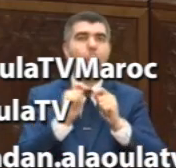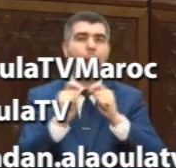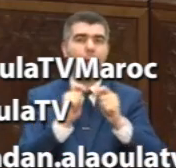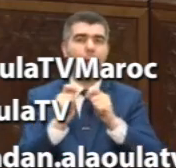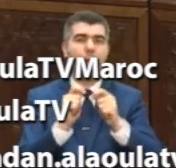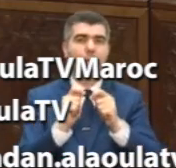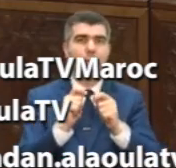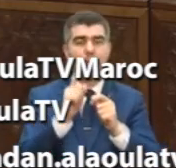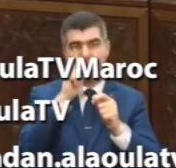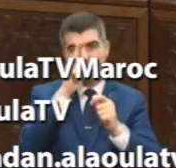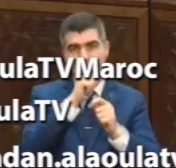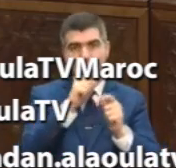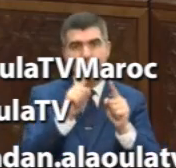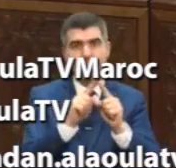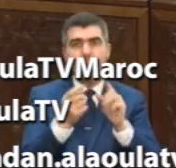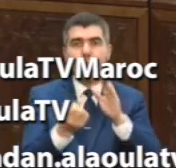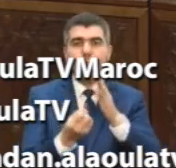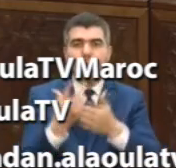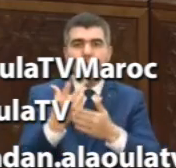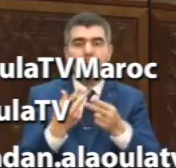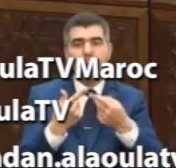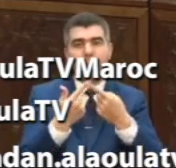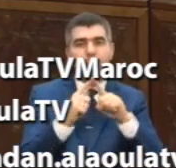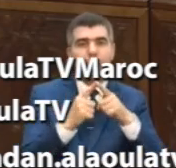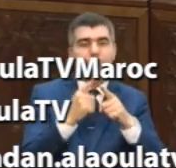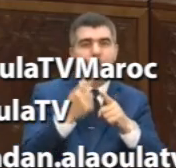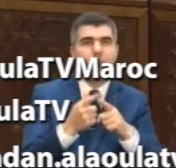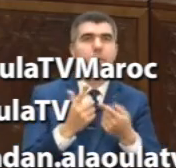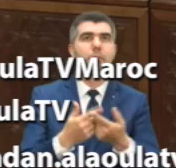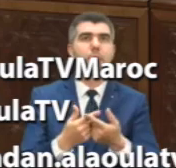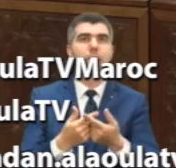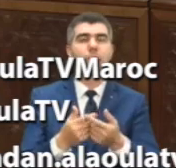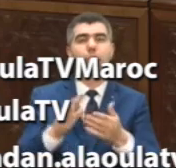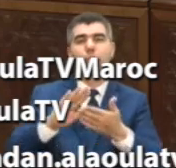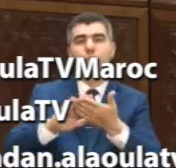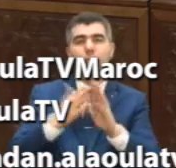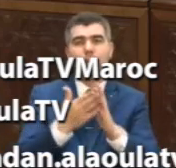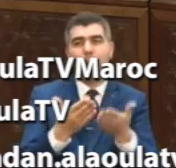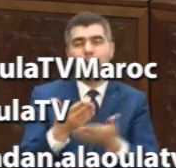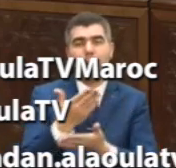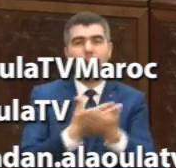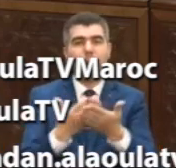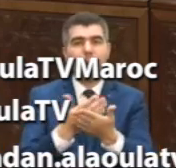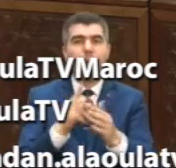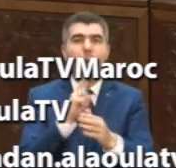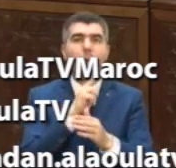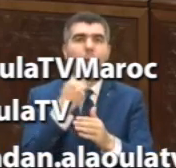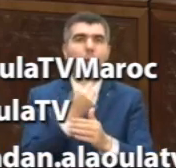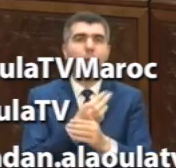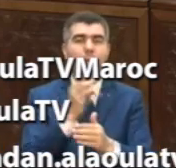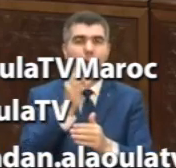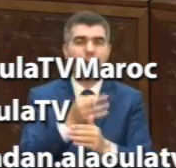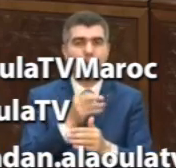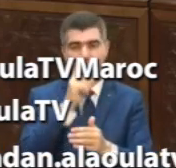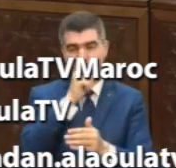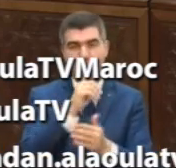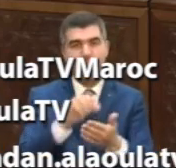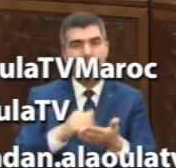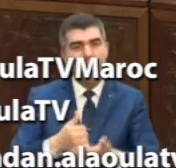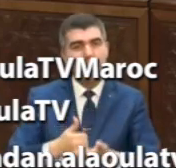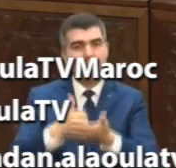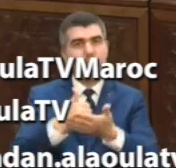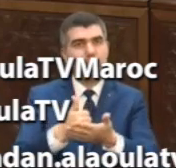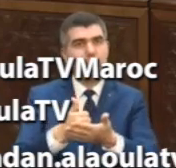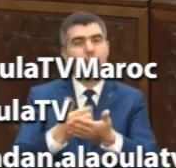إطار هذه الدينامية اللي كيشهدها المجتمع المغربي، والحكومة متحملة المسؤولية ديالها وحاسة بالنبض ديال